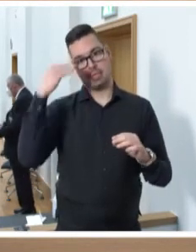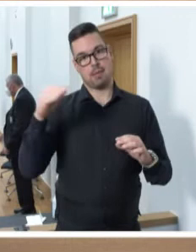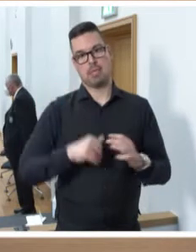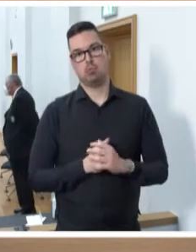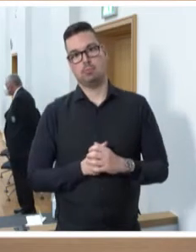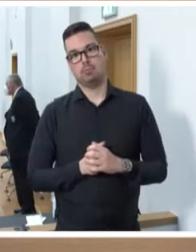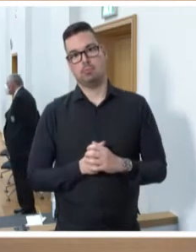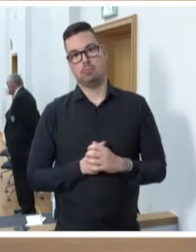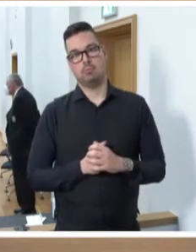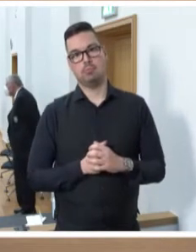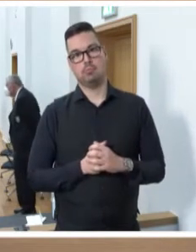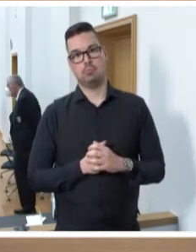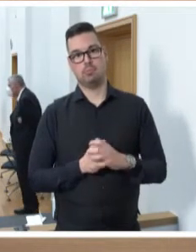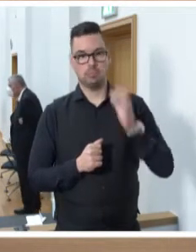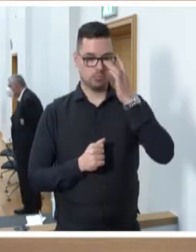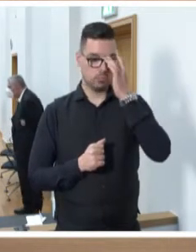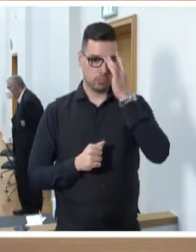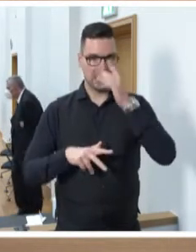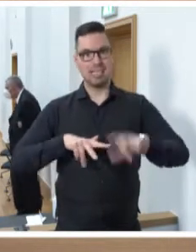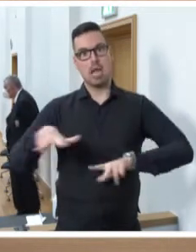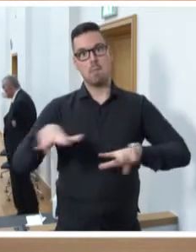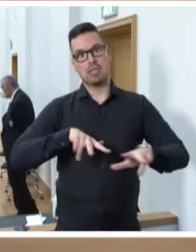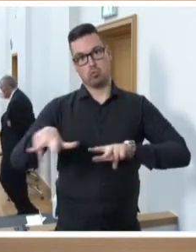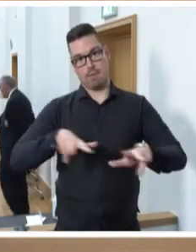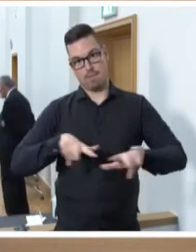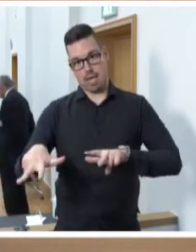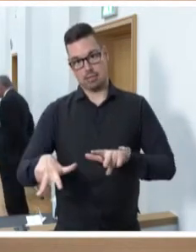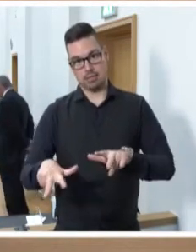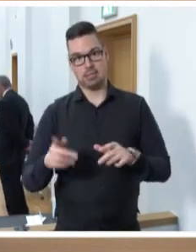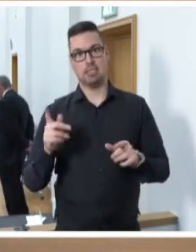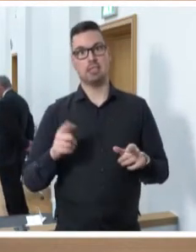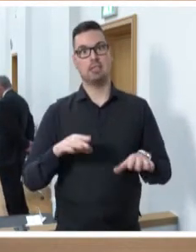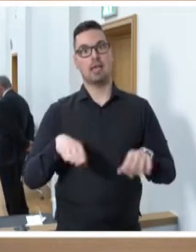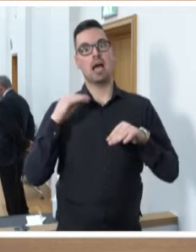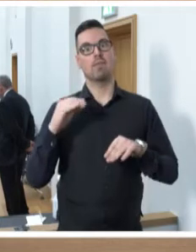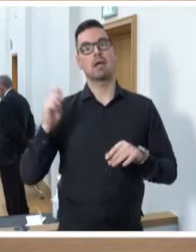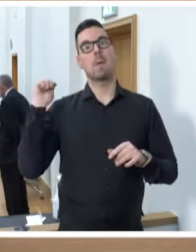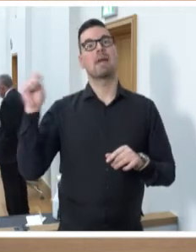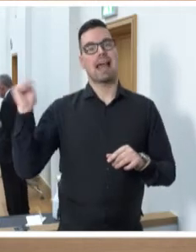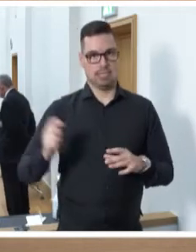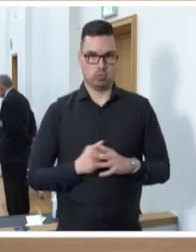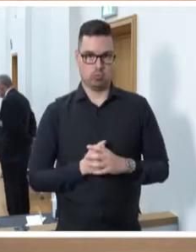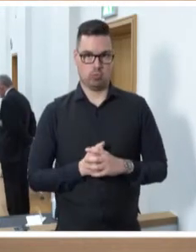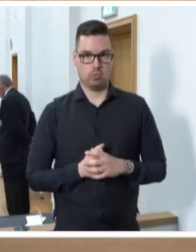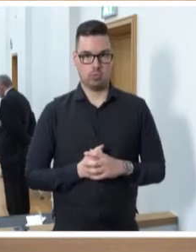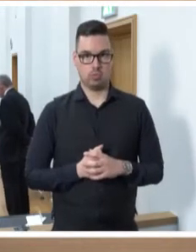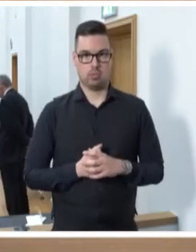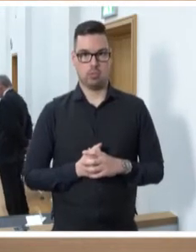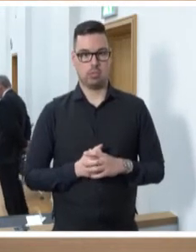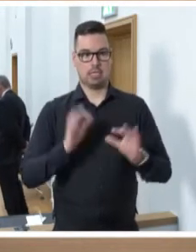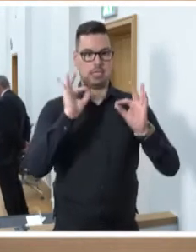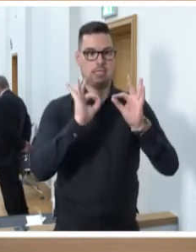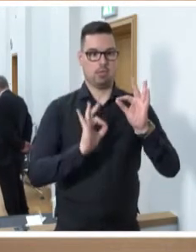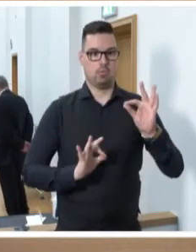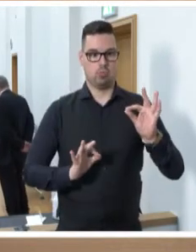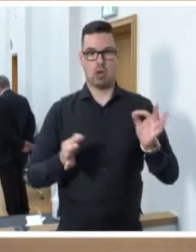Die beantragte Einleitung eines Ermittlungsverfahrens wegen des Anfangsverdachts der Beleidigung lässt keinerlei Anhaltspunkte auf